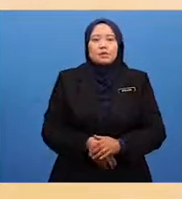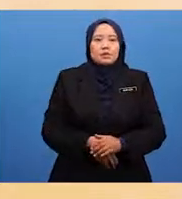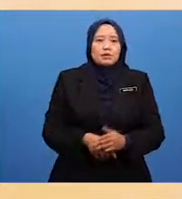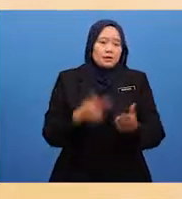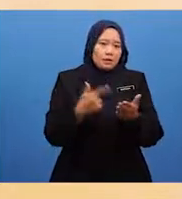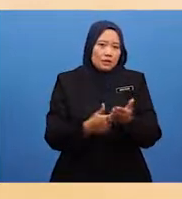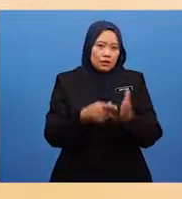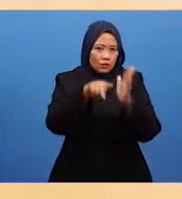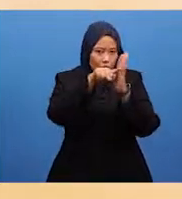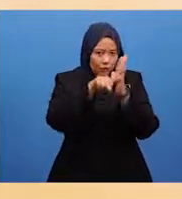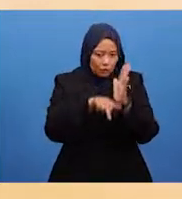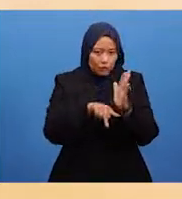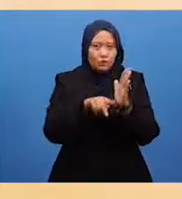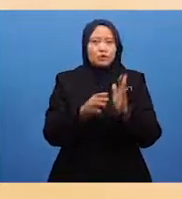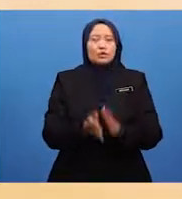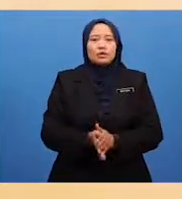oleh sesuatu objek.